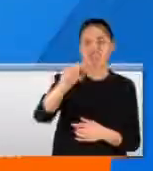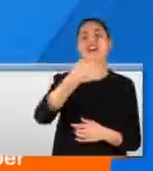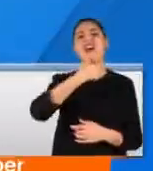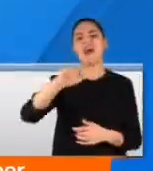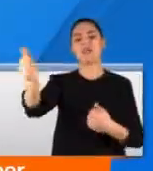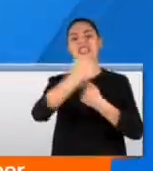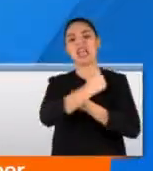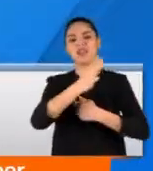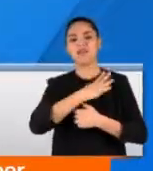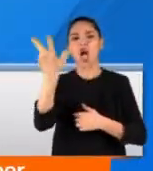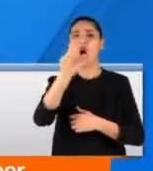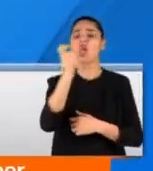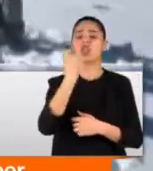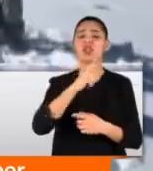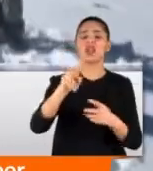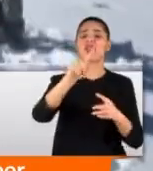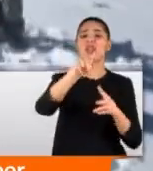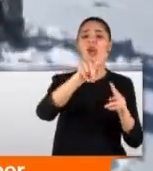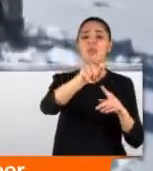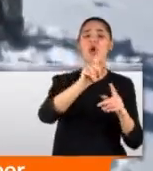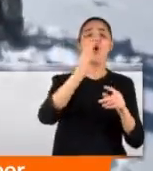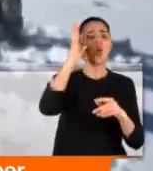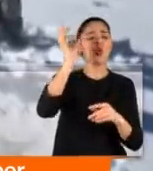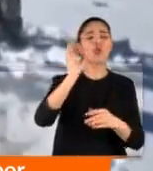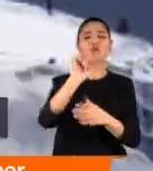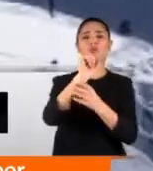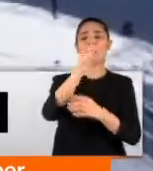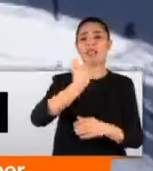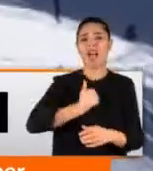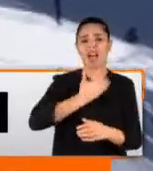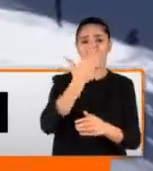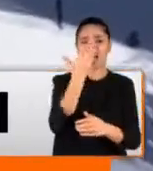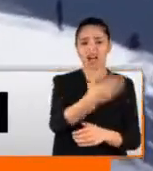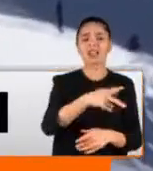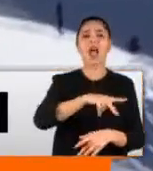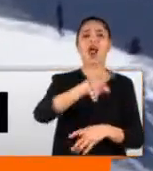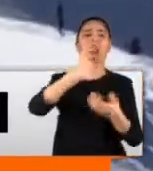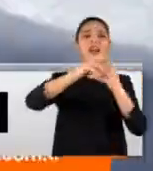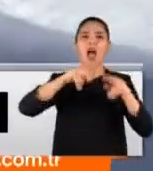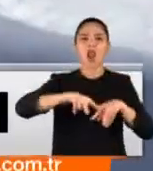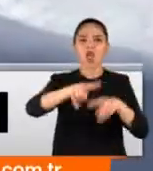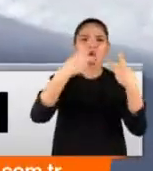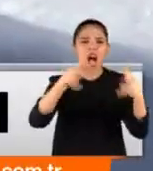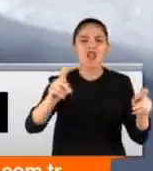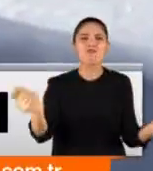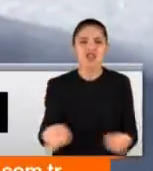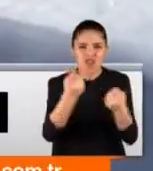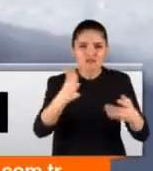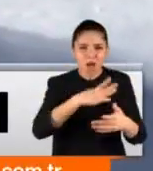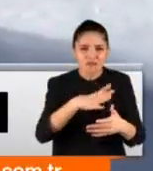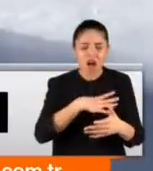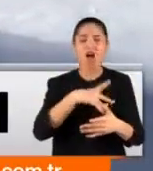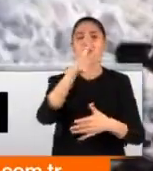30 yaşındaki uzman çavuş Mehmet Onur Özbent, Hakkari'deki yol açma çalışmalarında çığ düşmesi sonucu yaralanmıştı. Yaralı